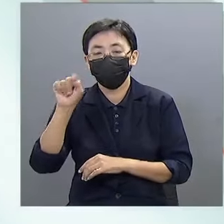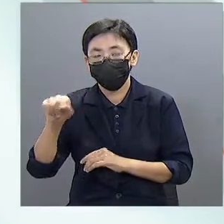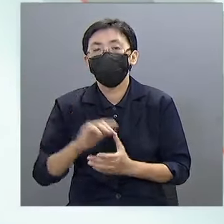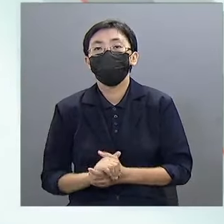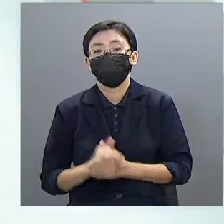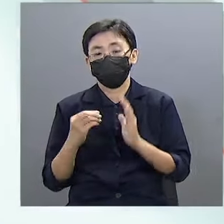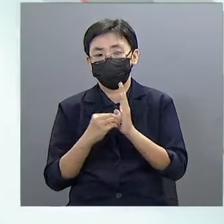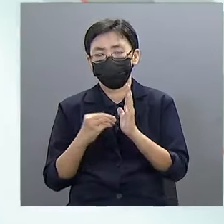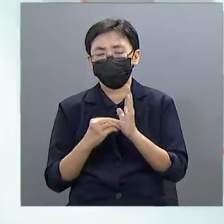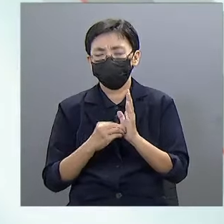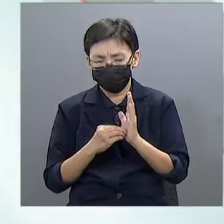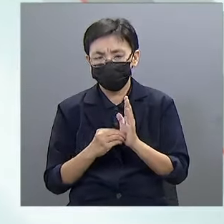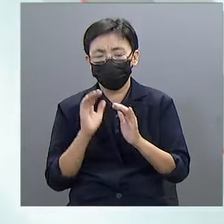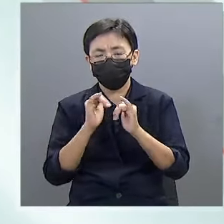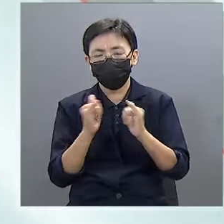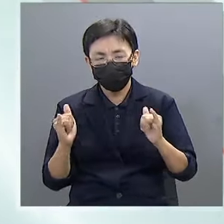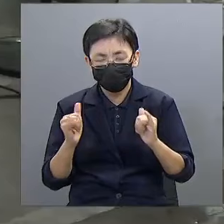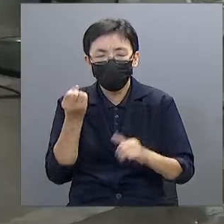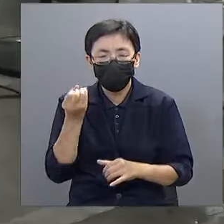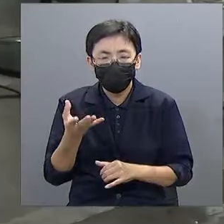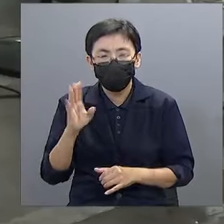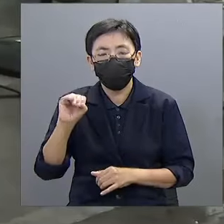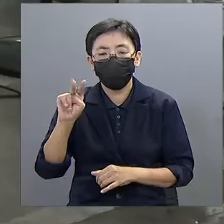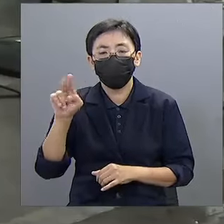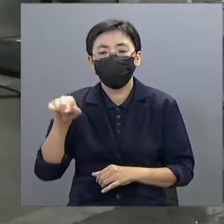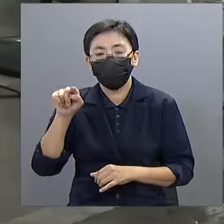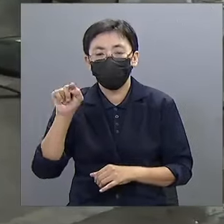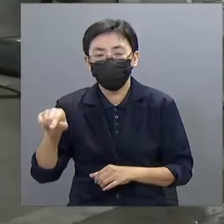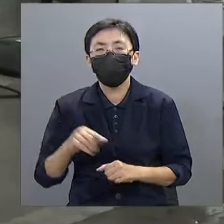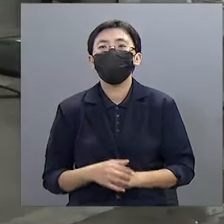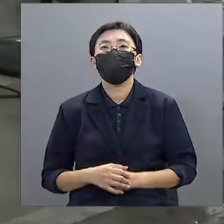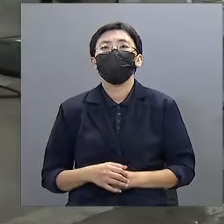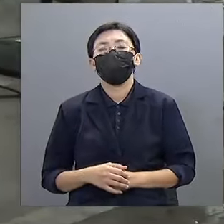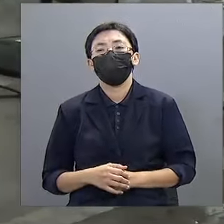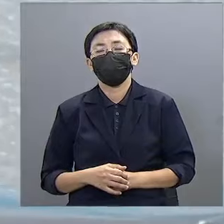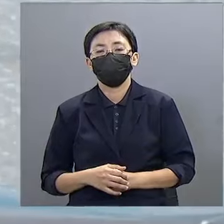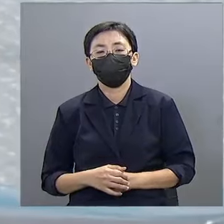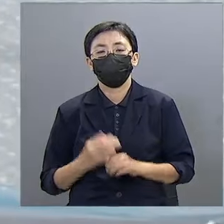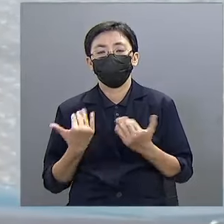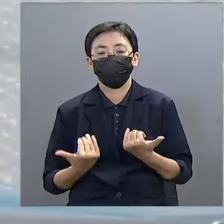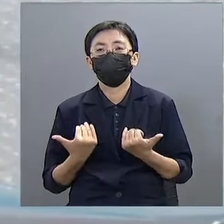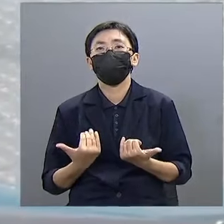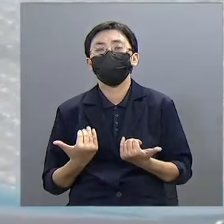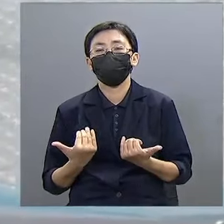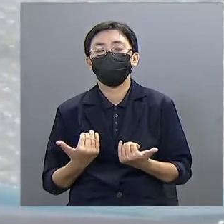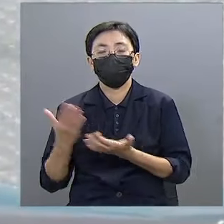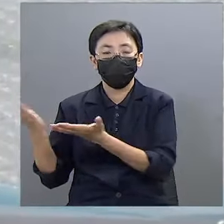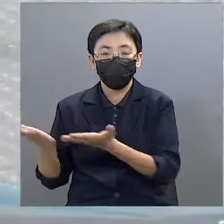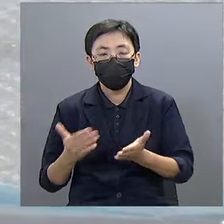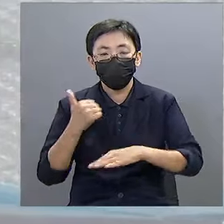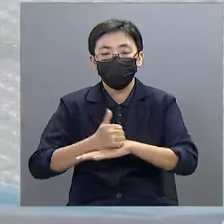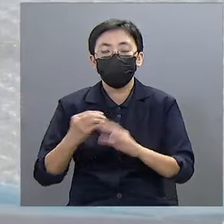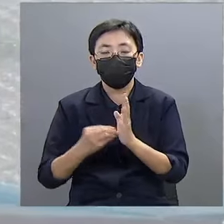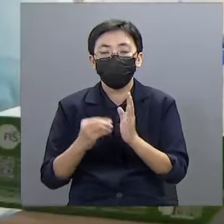เนี่ยอัตราครองเตียงมากกว่าร้อยละ 42ด้วยกันค่ะซึ่งวันนี้ค่ะจะมีการเชิญผู้ว่าราชการกรุงเทพมหานคร